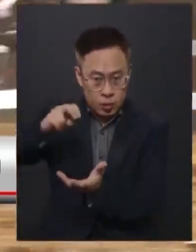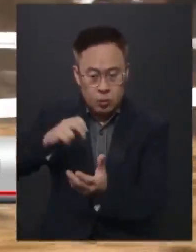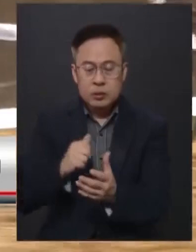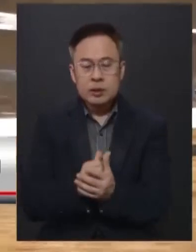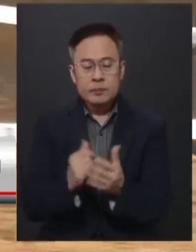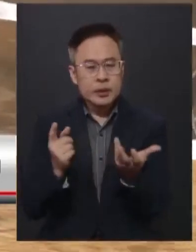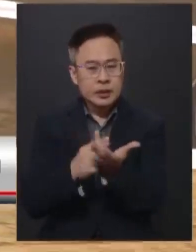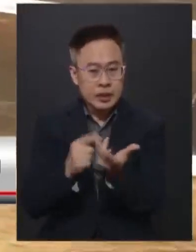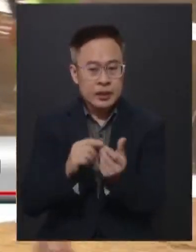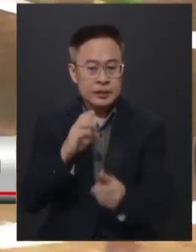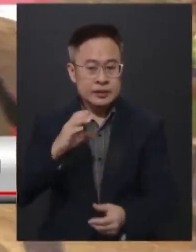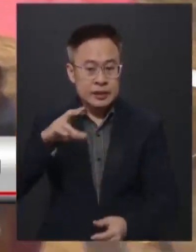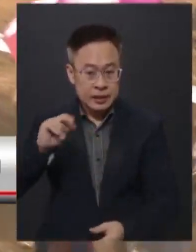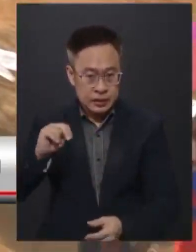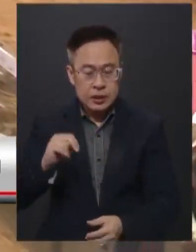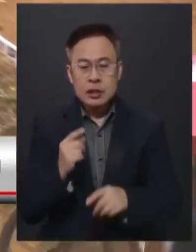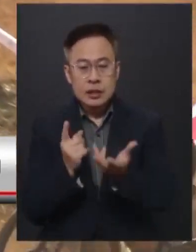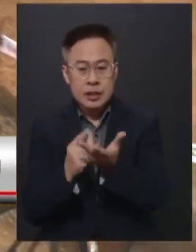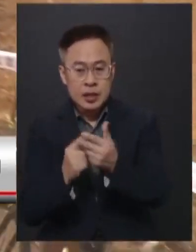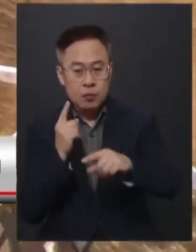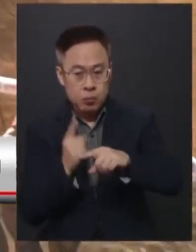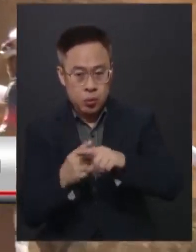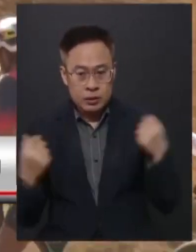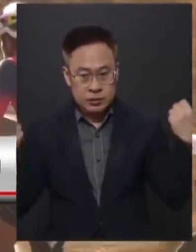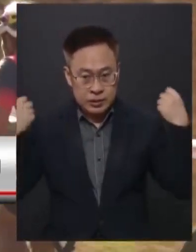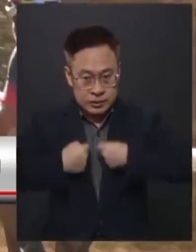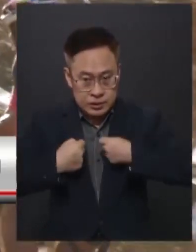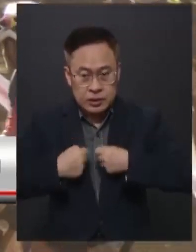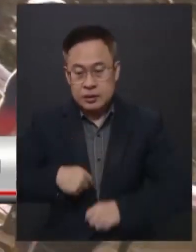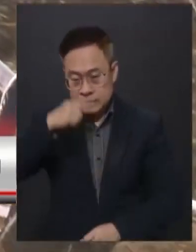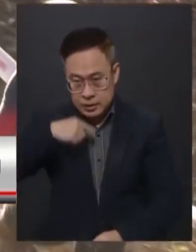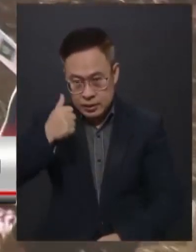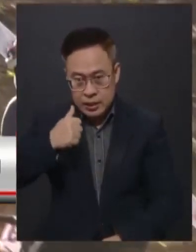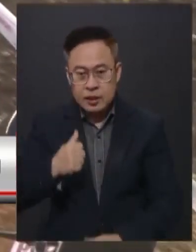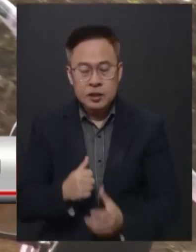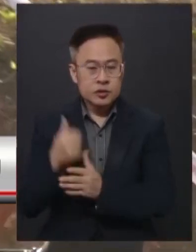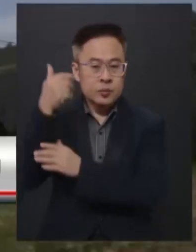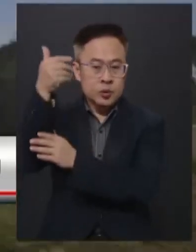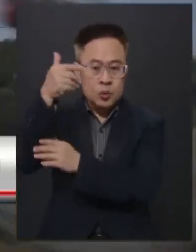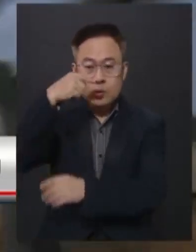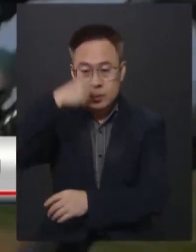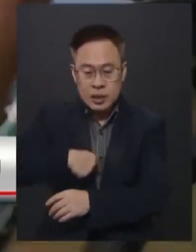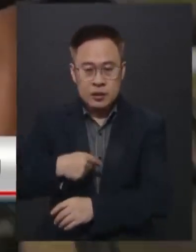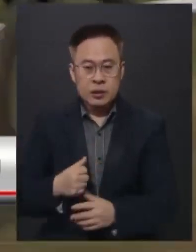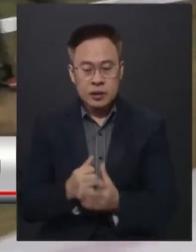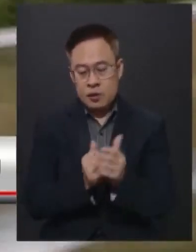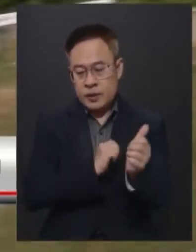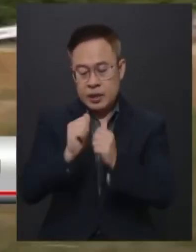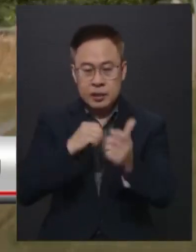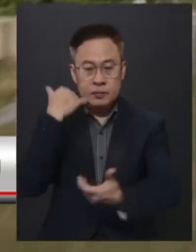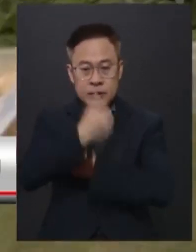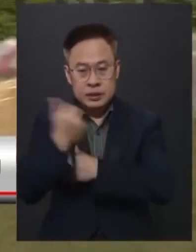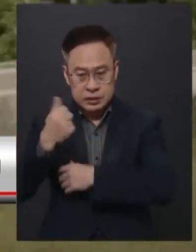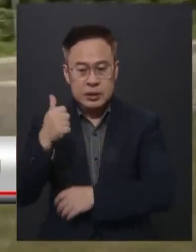CN ที่ชนะเลิศในแต่ละรุ่นเนี่ยก็จะได้สิทธิ์สวมเสื้อแชมป์ประเทศไทยที่มีลายธงชาติไทยค่ะไปแข่งขันระดับนานาชาติ